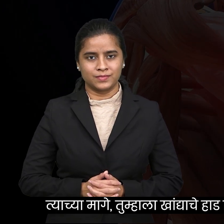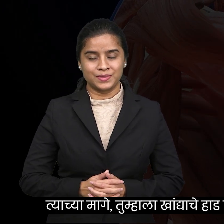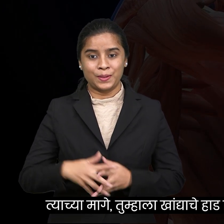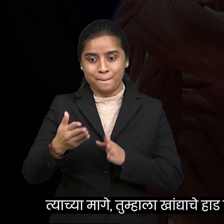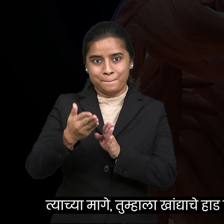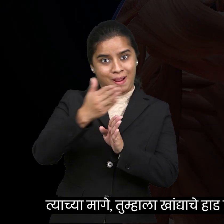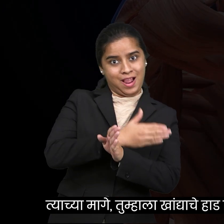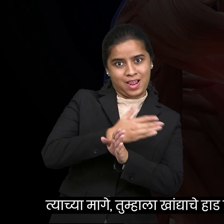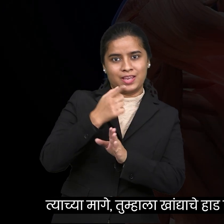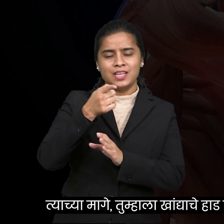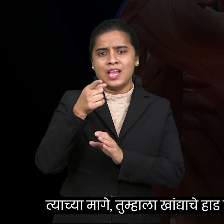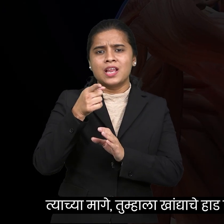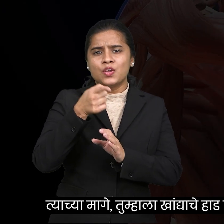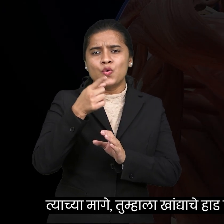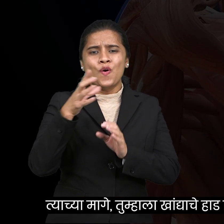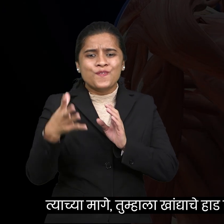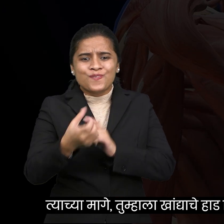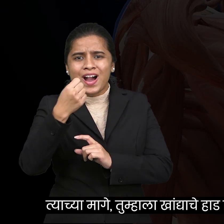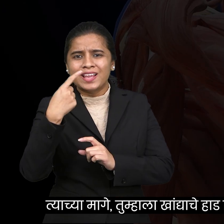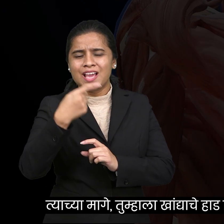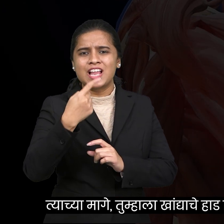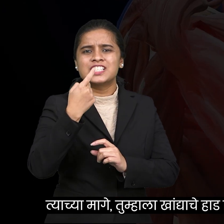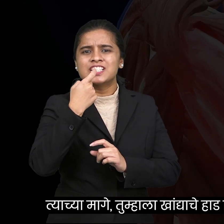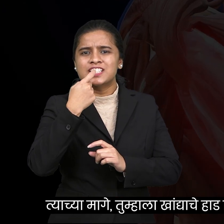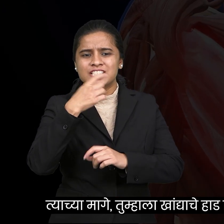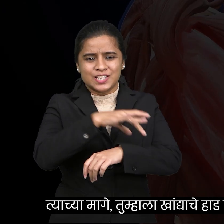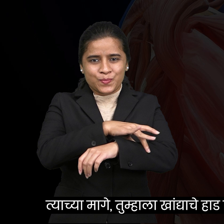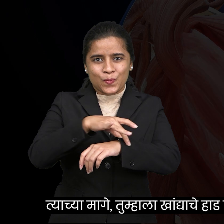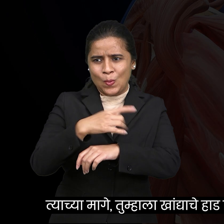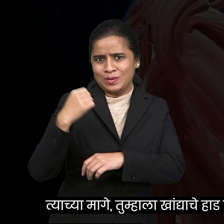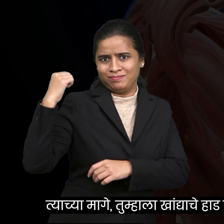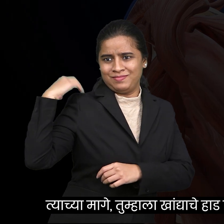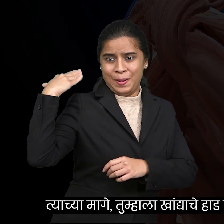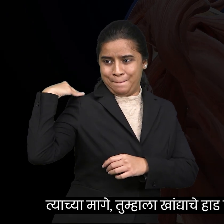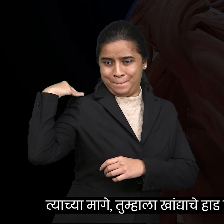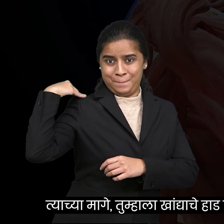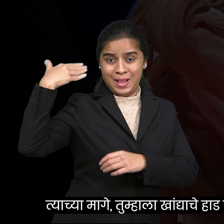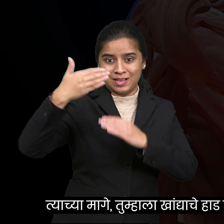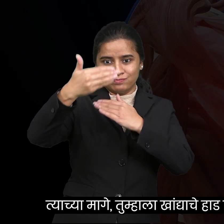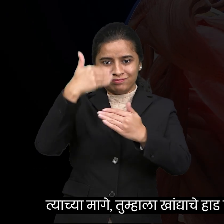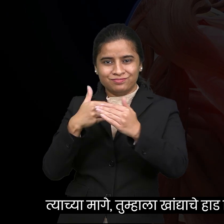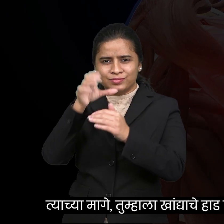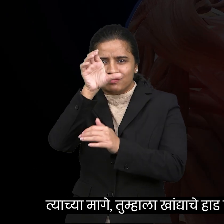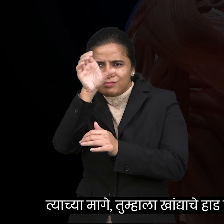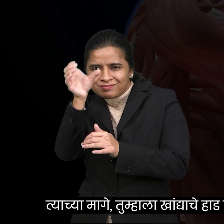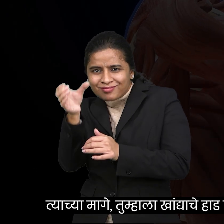त्याच्या मागे तुम्हाला खांद्याचे हाड किंवा स्क्युपुला नावाचे आणखीन एक हाड दिसेल.